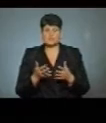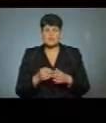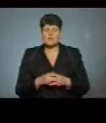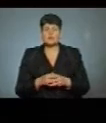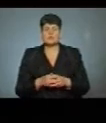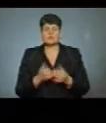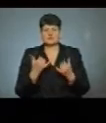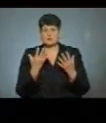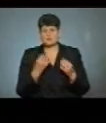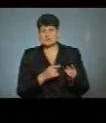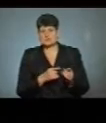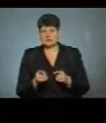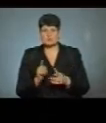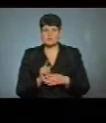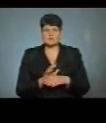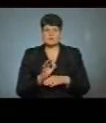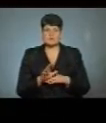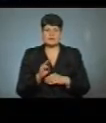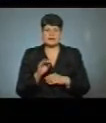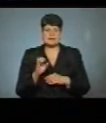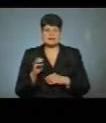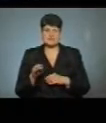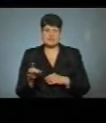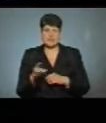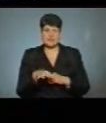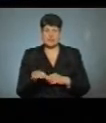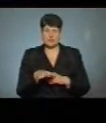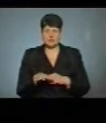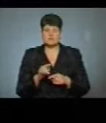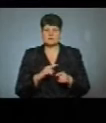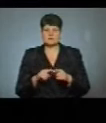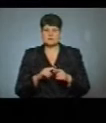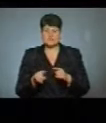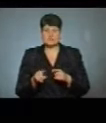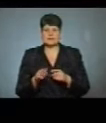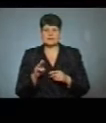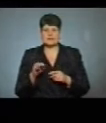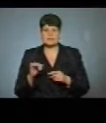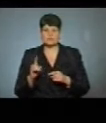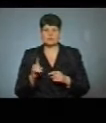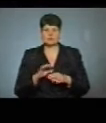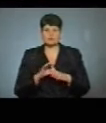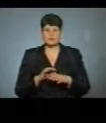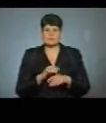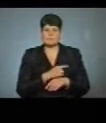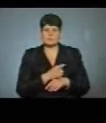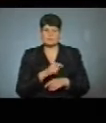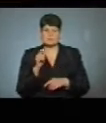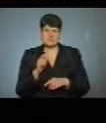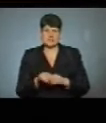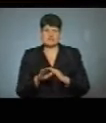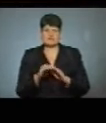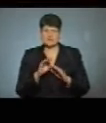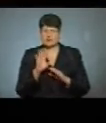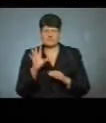дня нацгвардійці мають доправити тести у регіони. Експрес-тести на коронавірус будуть проводити медики, які приїжджають на виклики, але не у